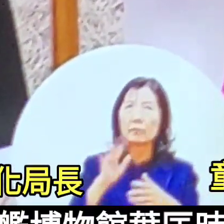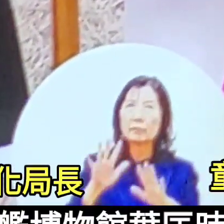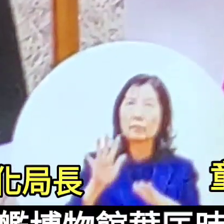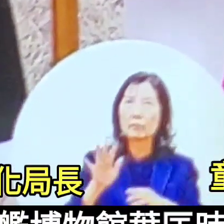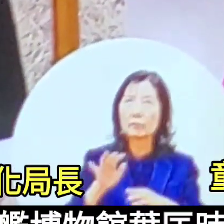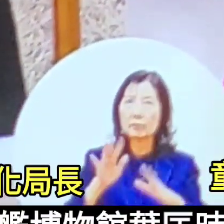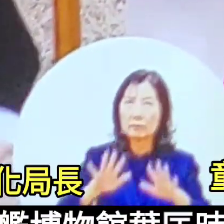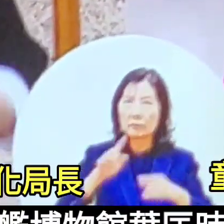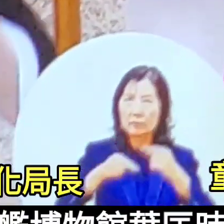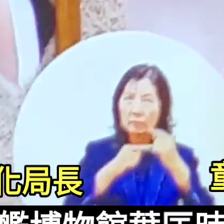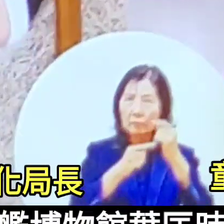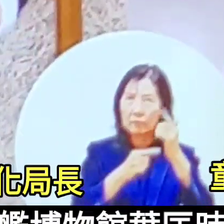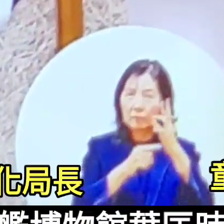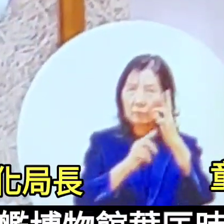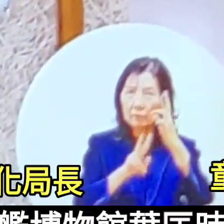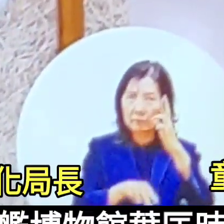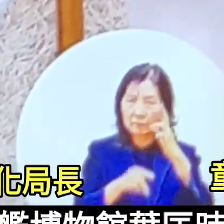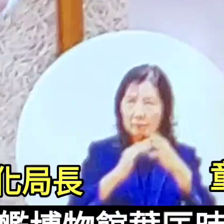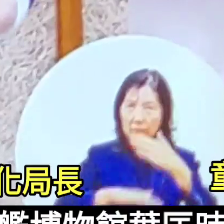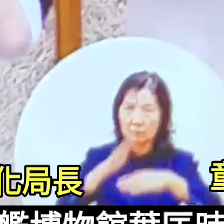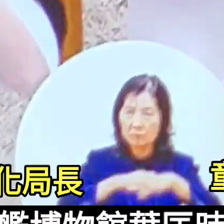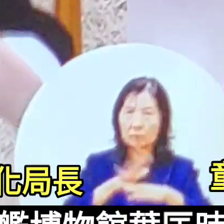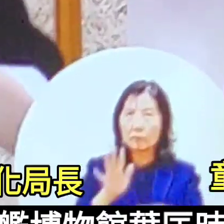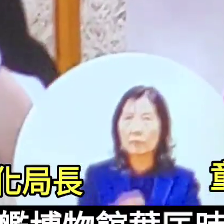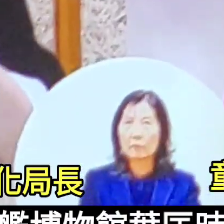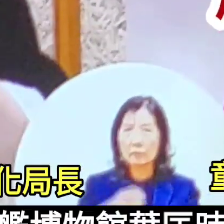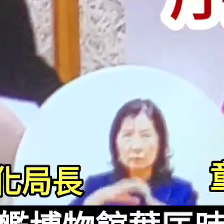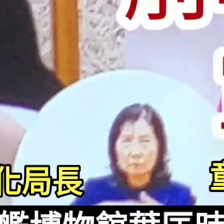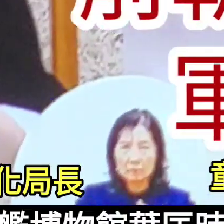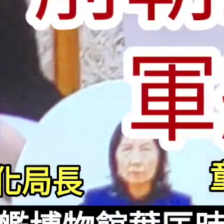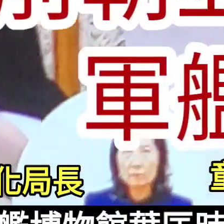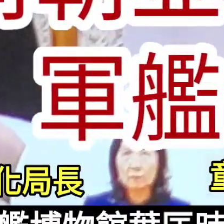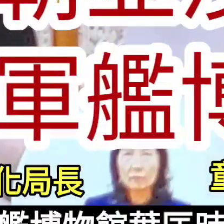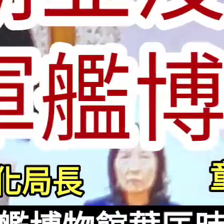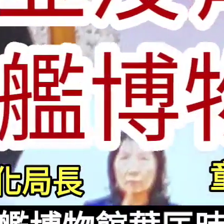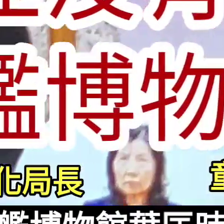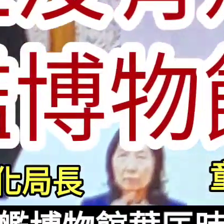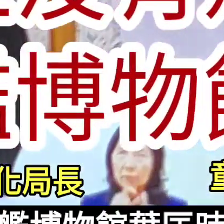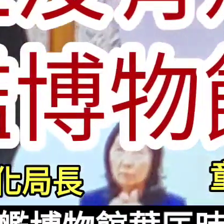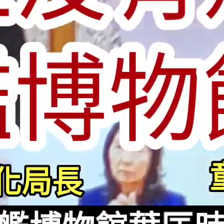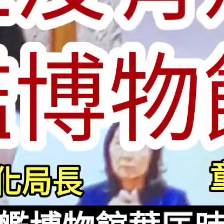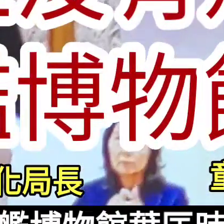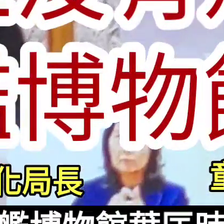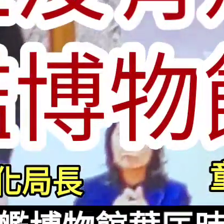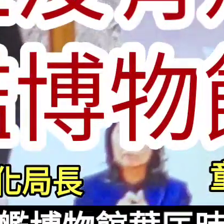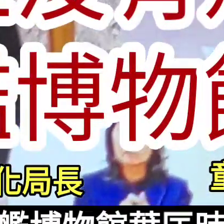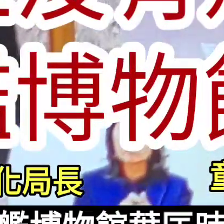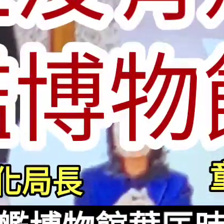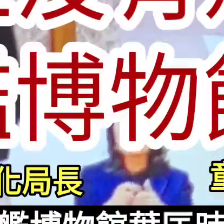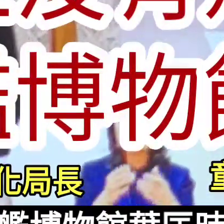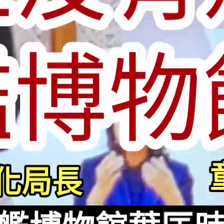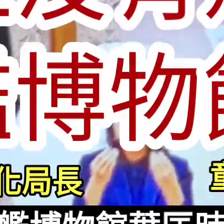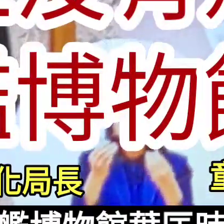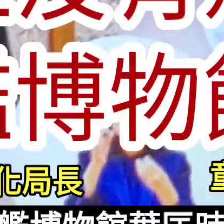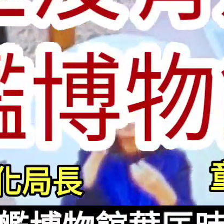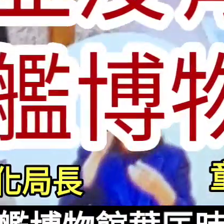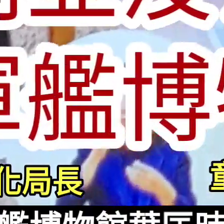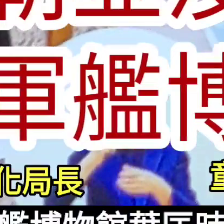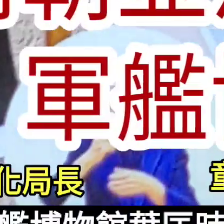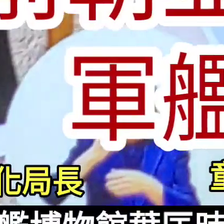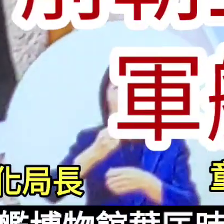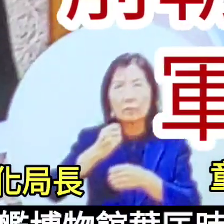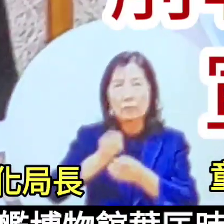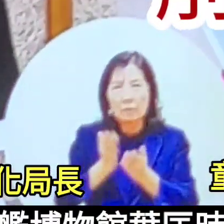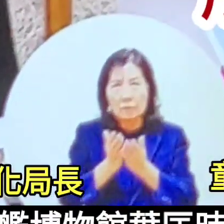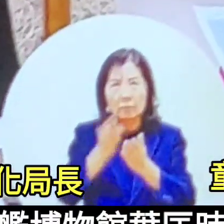的规划就已经完成，但是在里面的主题 没有军舰博物馆， 没有看到军舰博物馆。